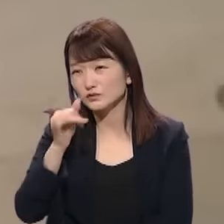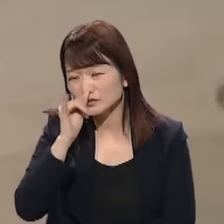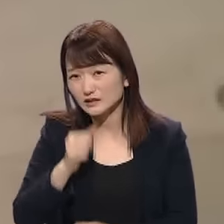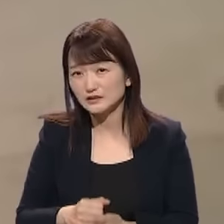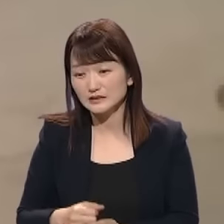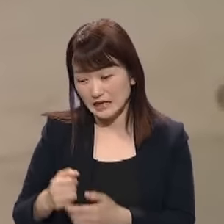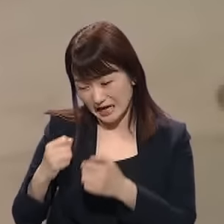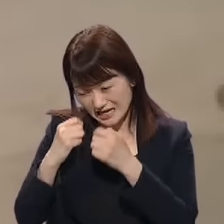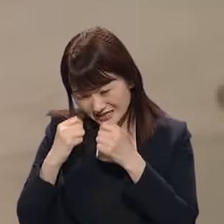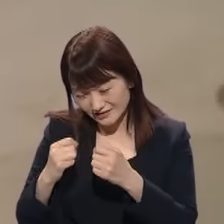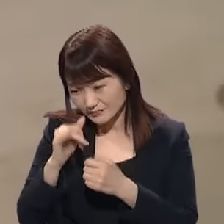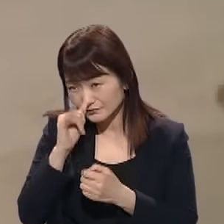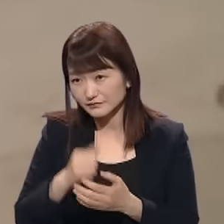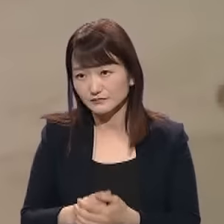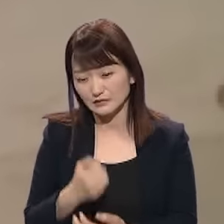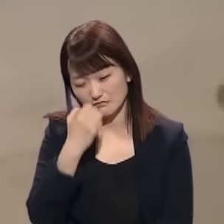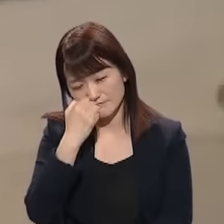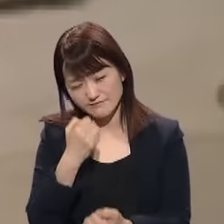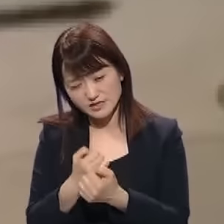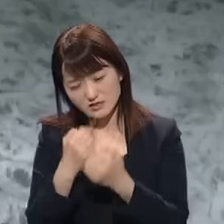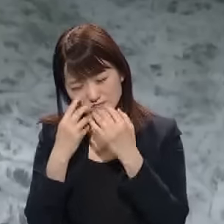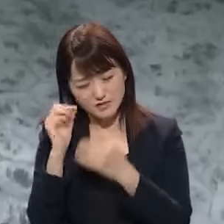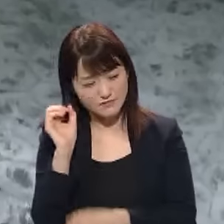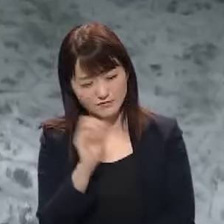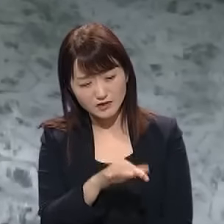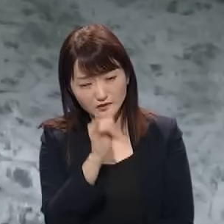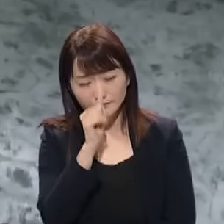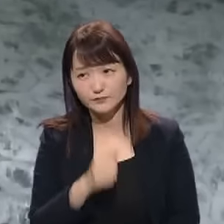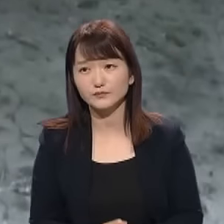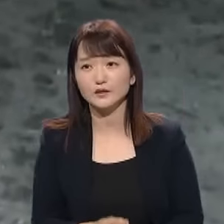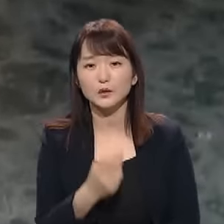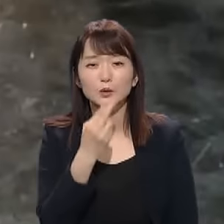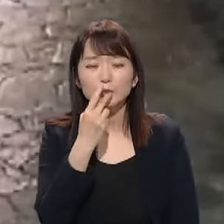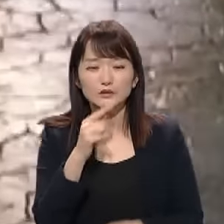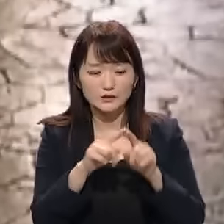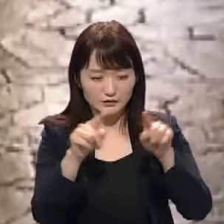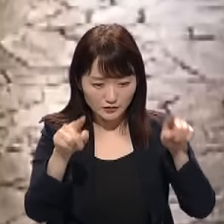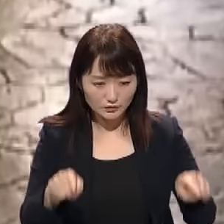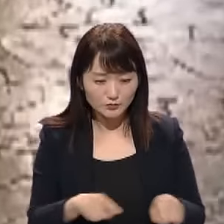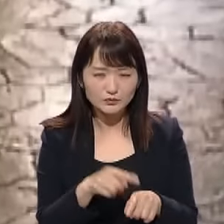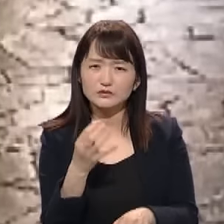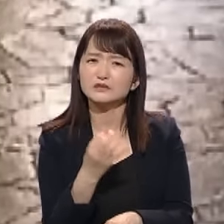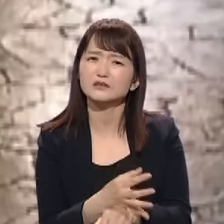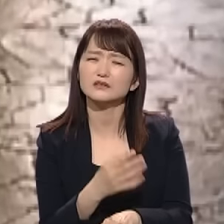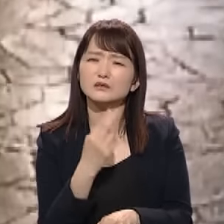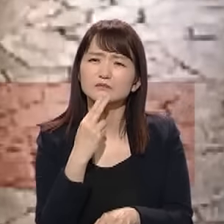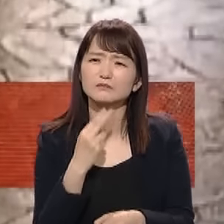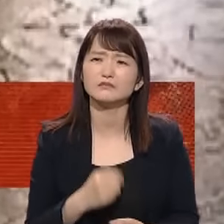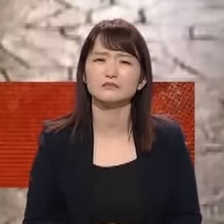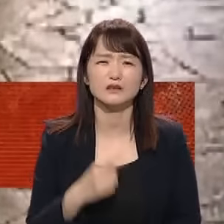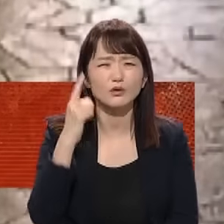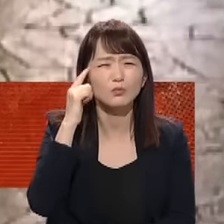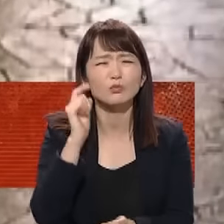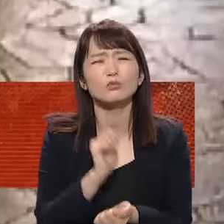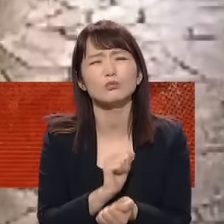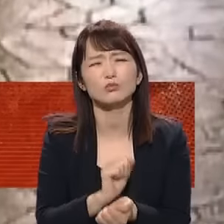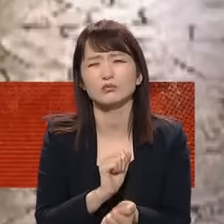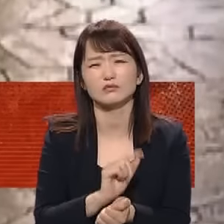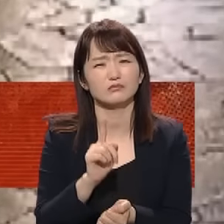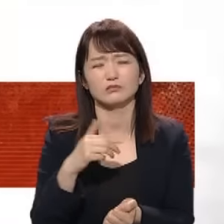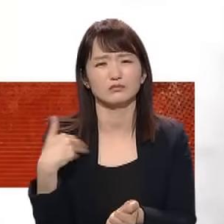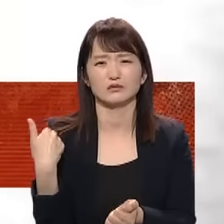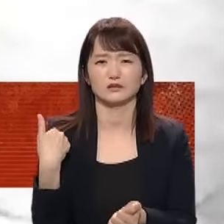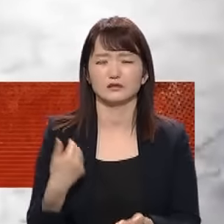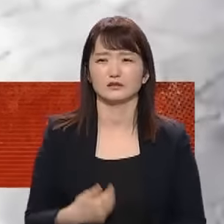힘도 있어. 무단 투기할 겨를도 있어. 근데 종량제 봉투 살 돈은 없어. 응? 그러게 말입니다. 왜 저렇게 살아야 하는지